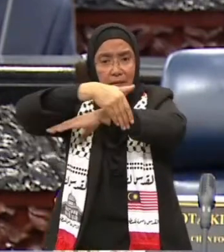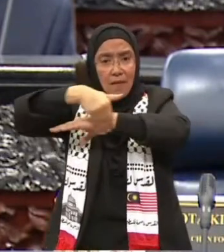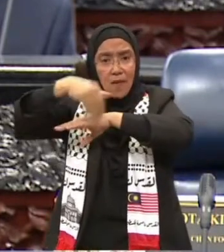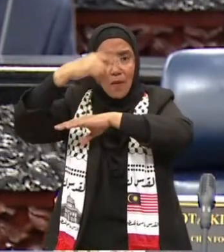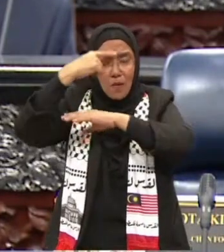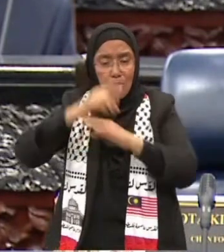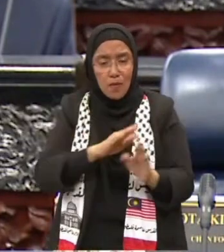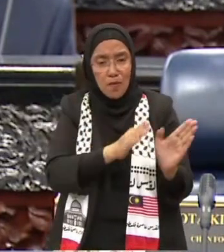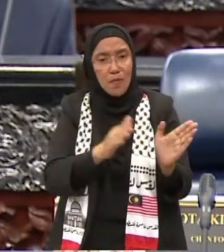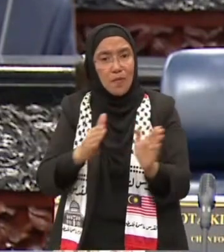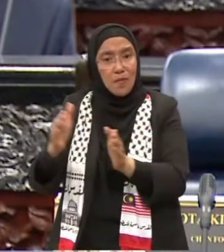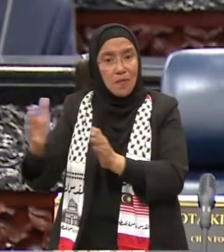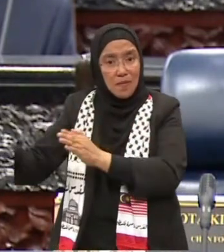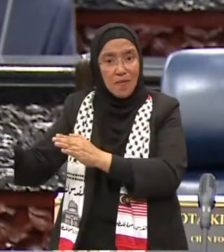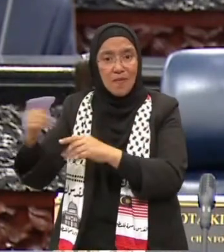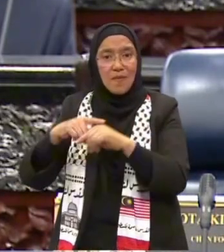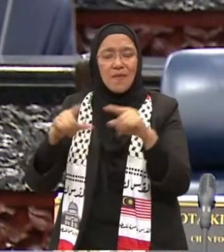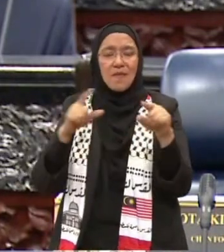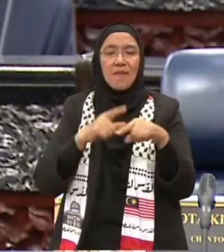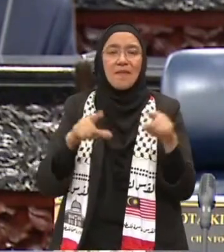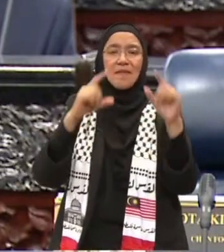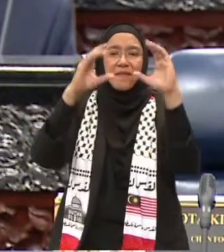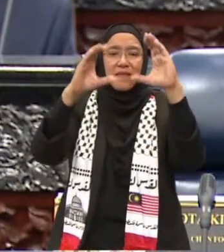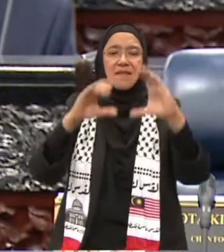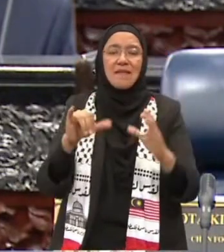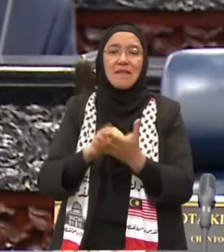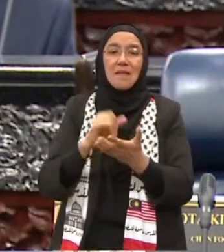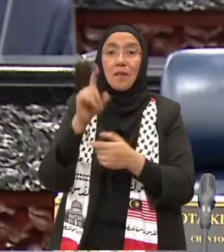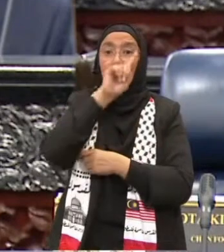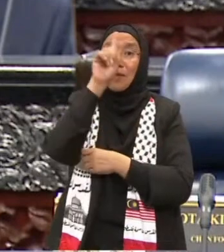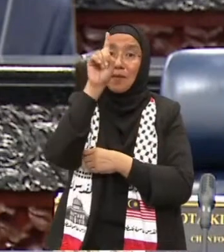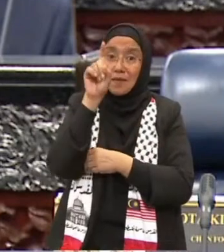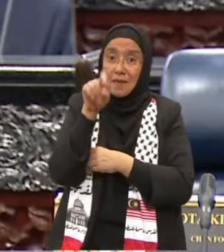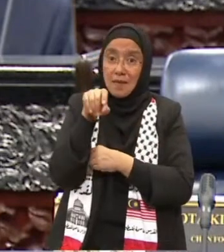persoalan yang lain, saya rasa kita akan jawab dalam sesi seterusnya lah, bagi